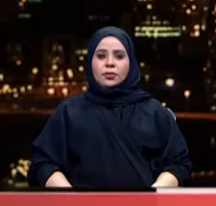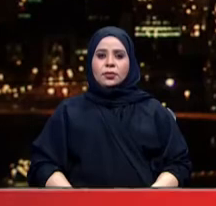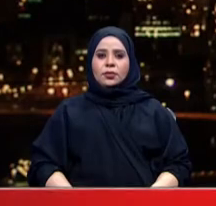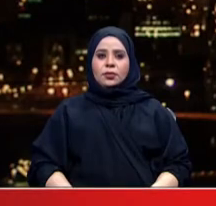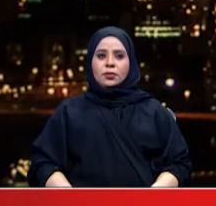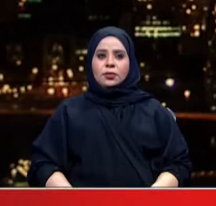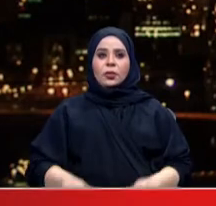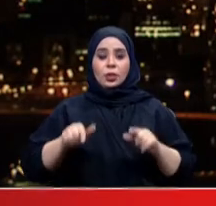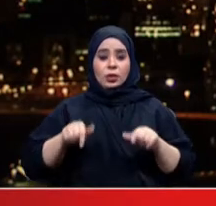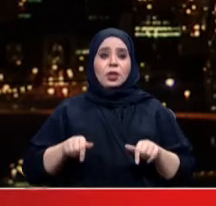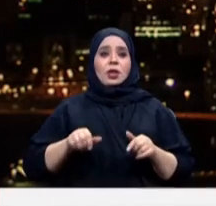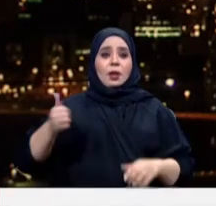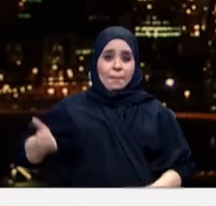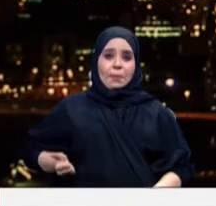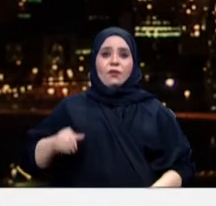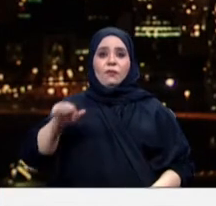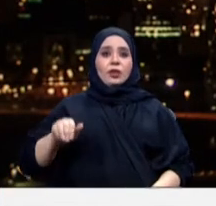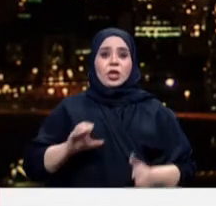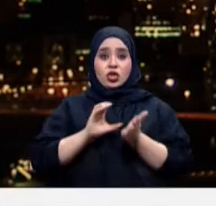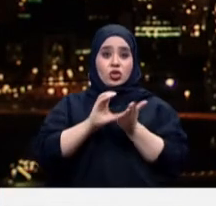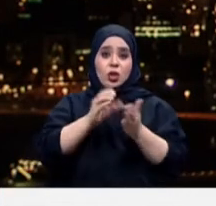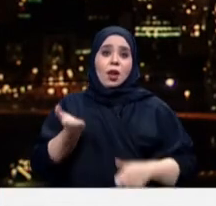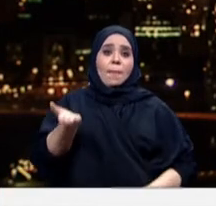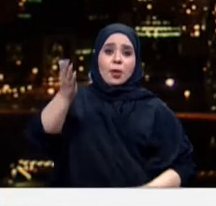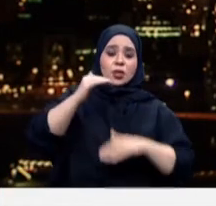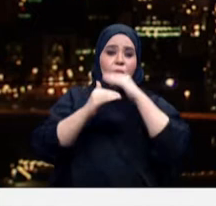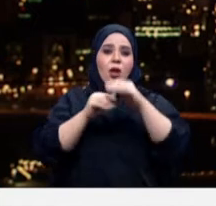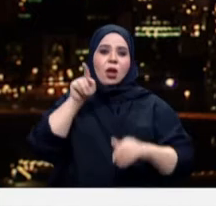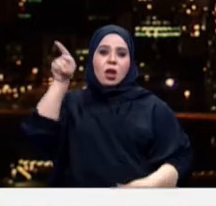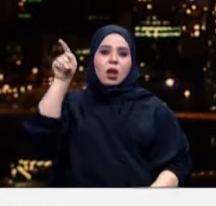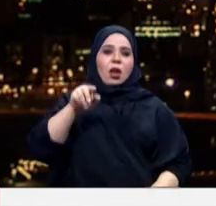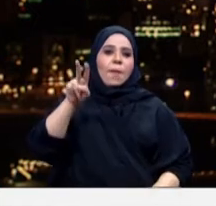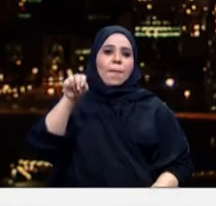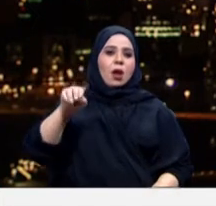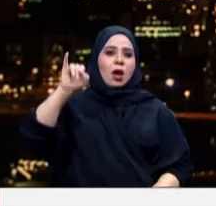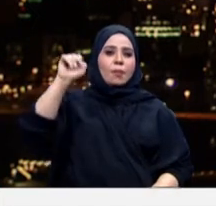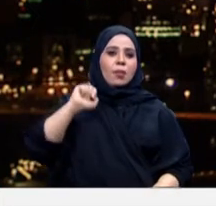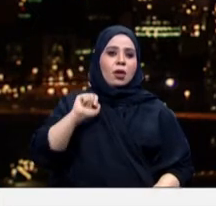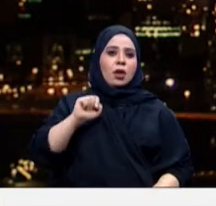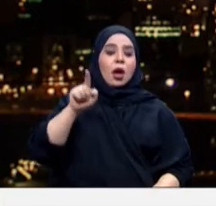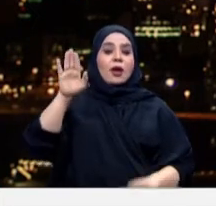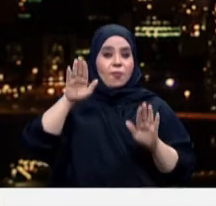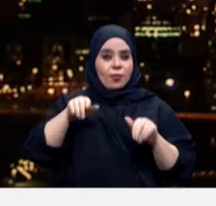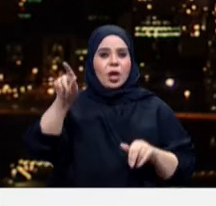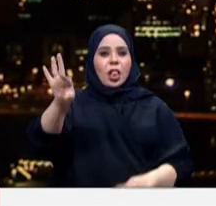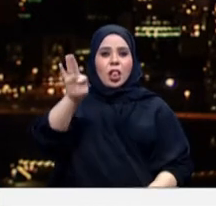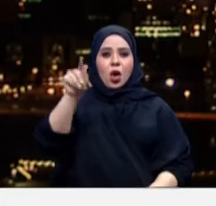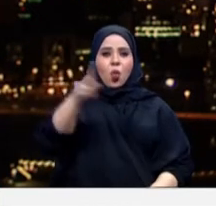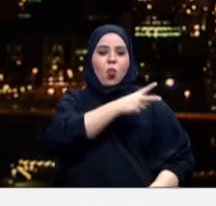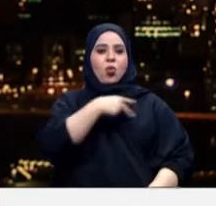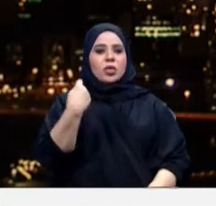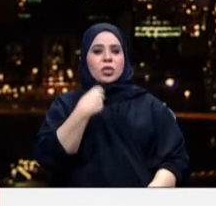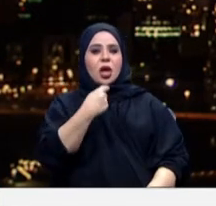هذا وقد نالت مملكة البحرين جائزة رفيعة المستوى من منظمة الأمم المتحدة، حيث تم اختيار وزارة الصحة